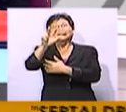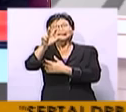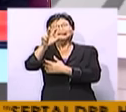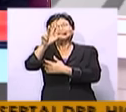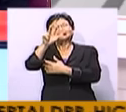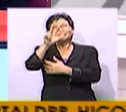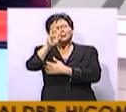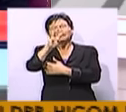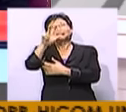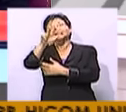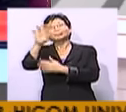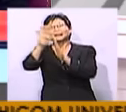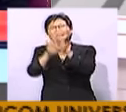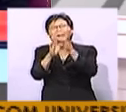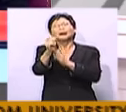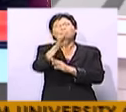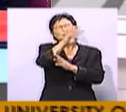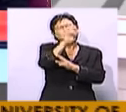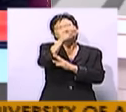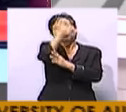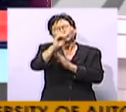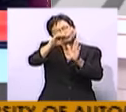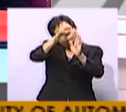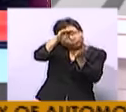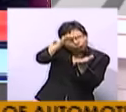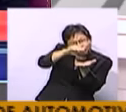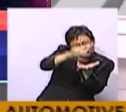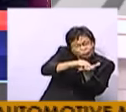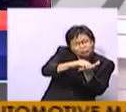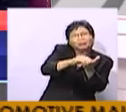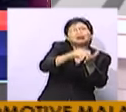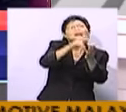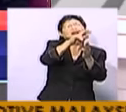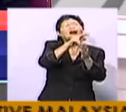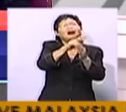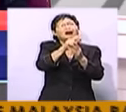RM16.63 bilion, 47% lebih rendah berbanding kos asal